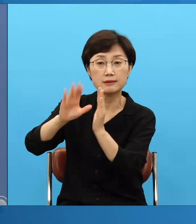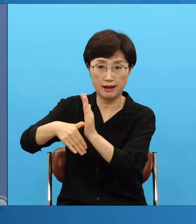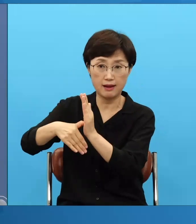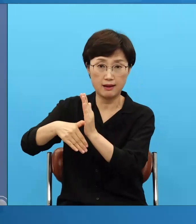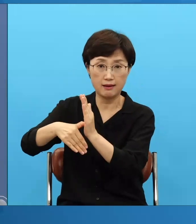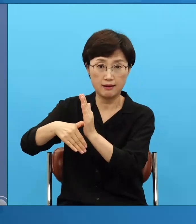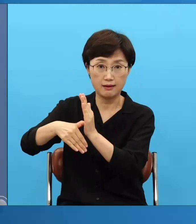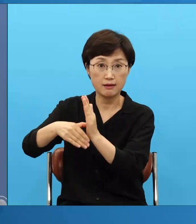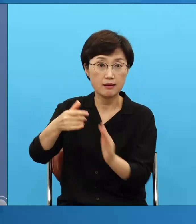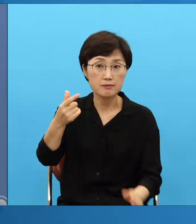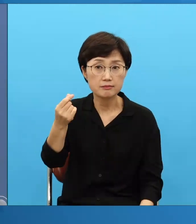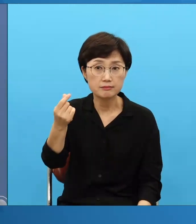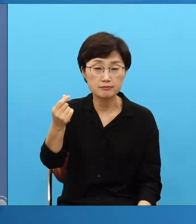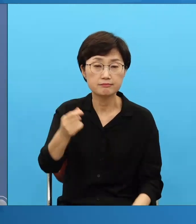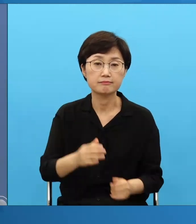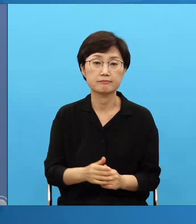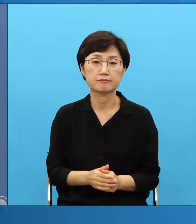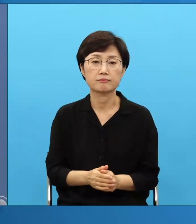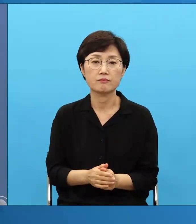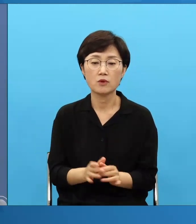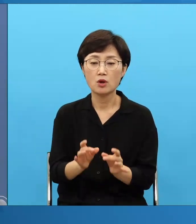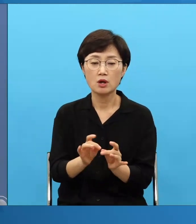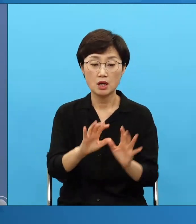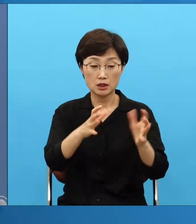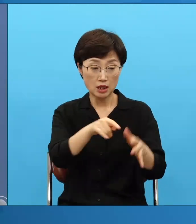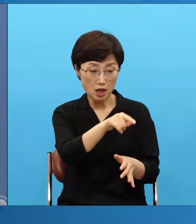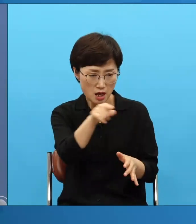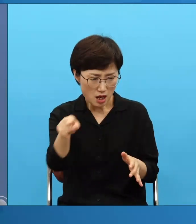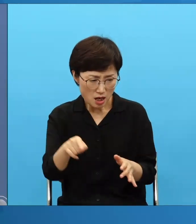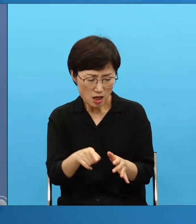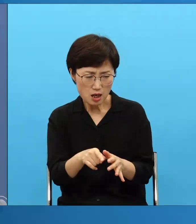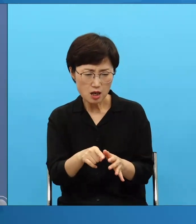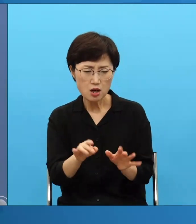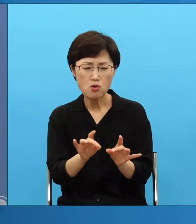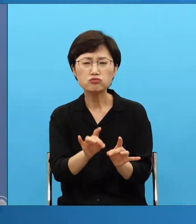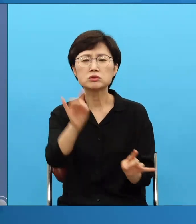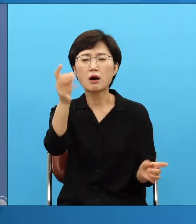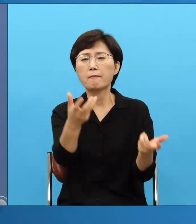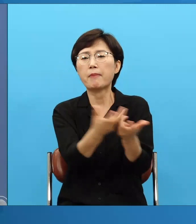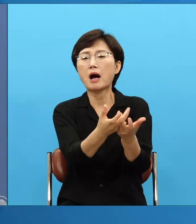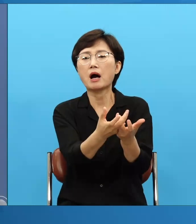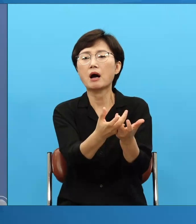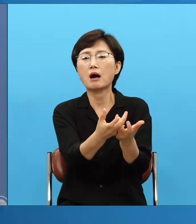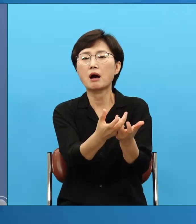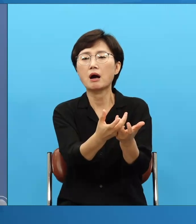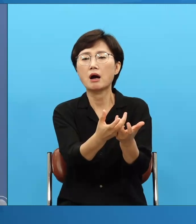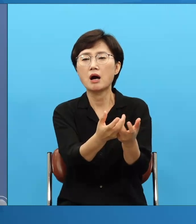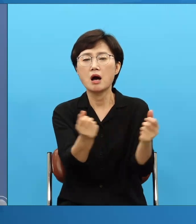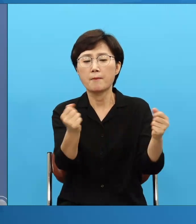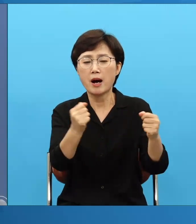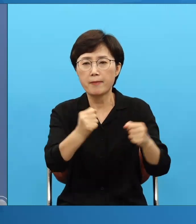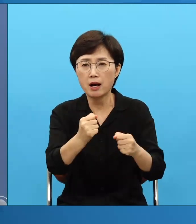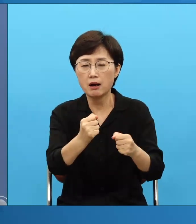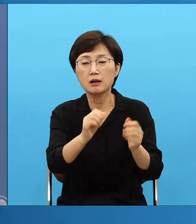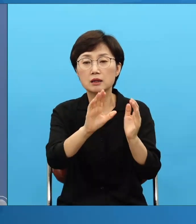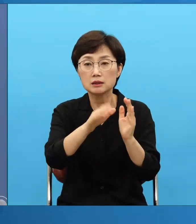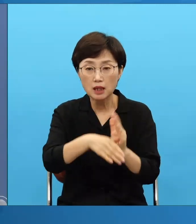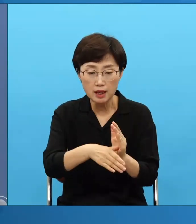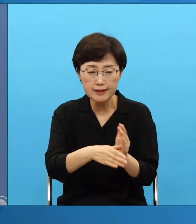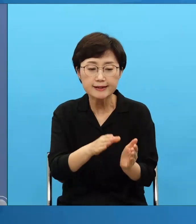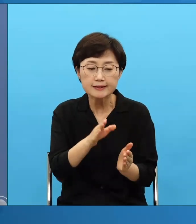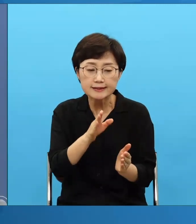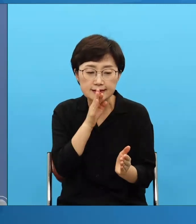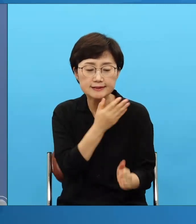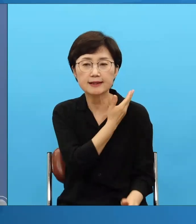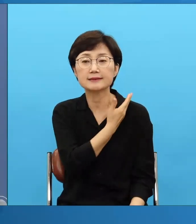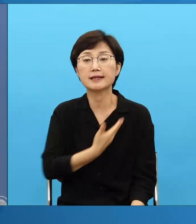age of the Philistines. That's it. 우상 국가가 돼서 전국이 망하게 됐을 때 그때 진짜 중직자 나오고 엘리사 같은 인물 나왔어요.